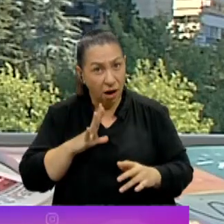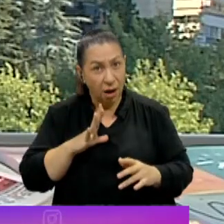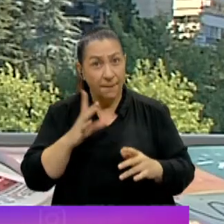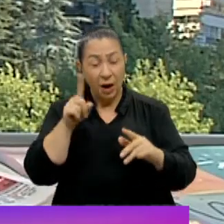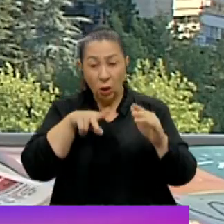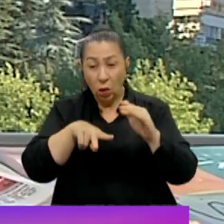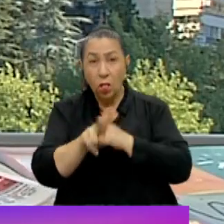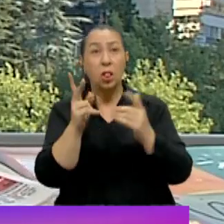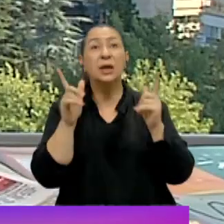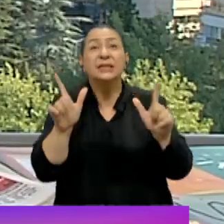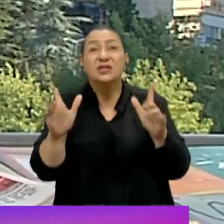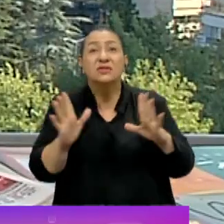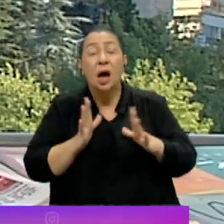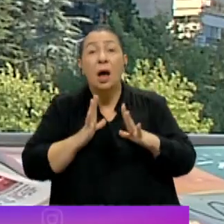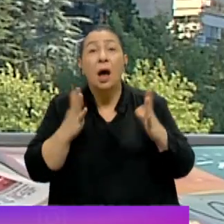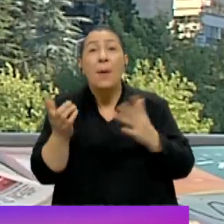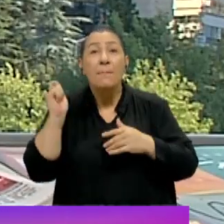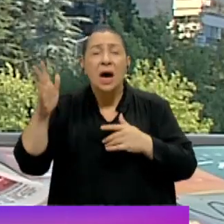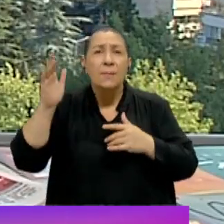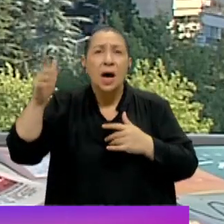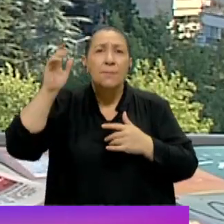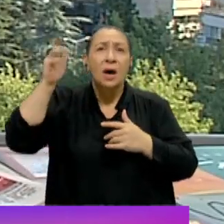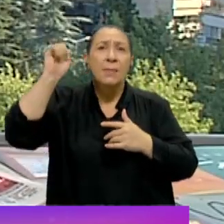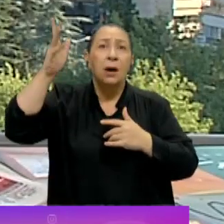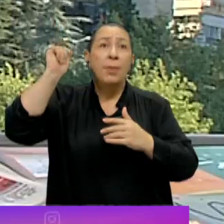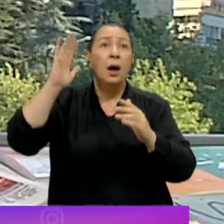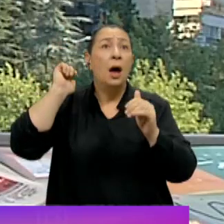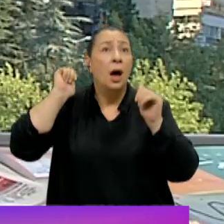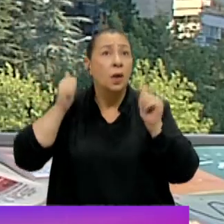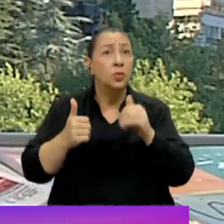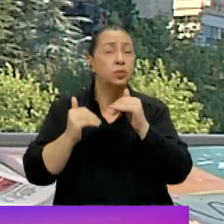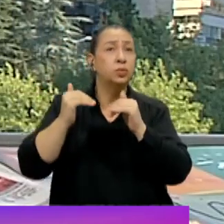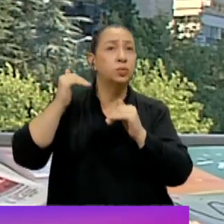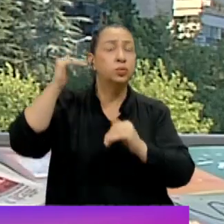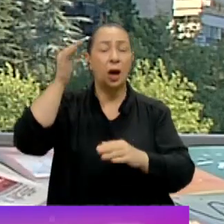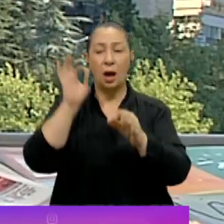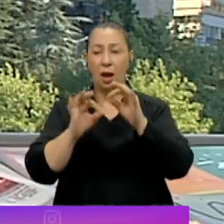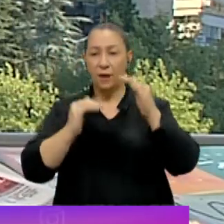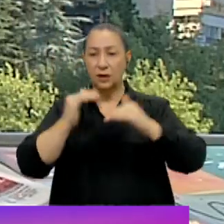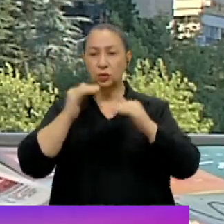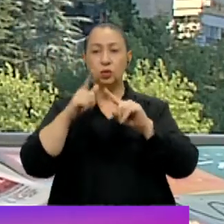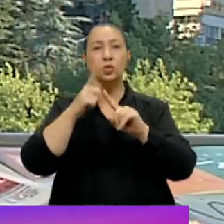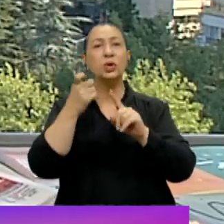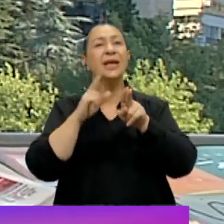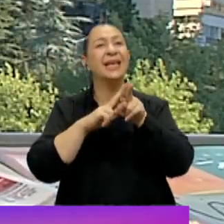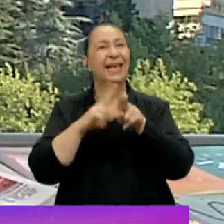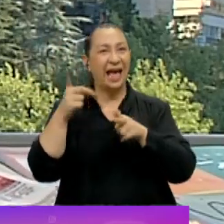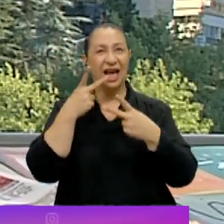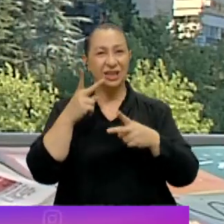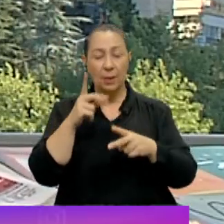Bir yol haritasına ihtiyacımız var. Ama pahalılık her geçen gün daha da artıyor. Enflasyona bakıyorsunuz. TÜİK'in açıkladığı enflasyona